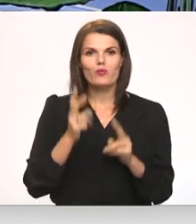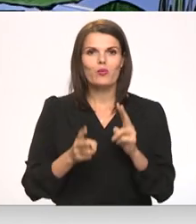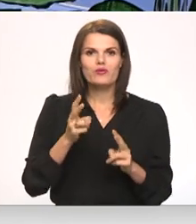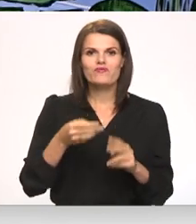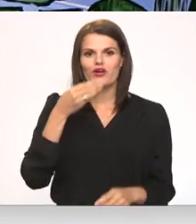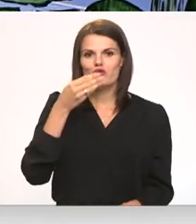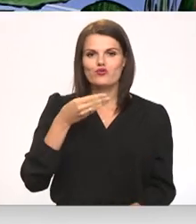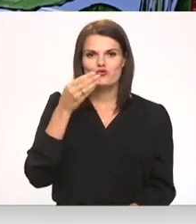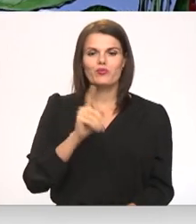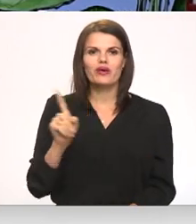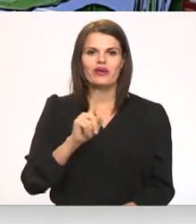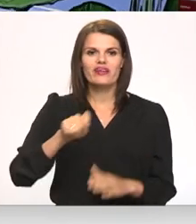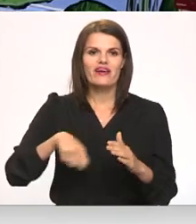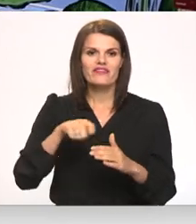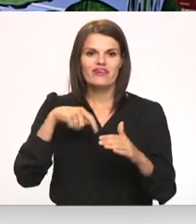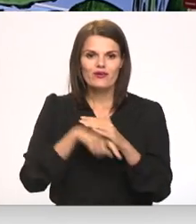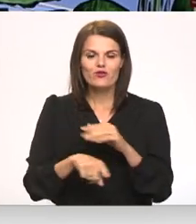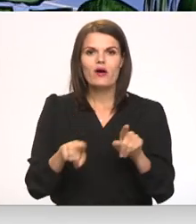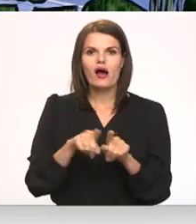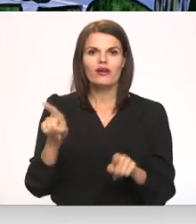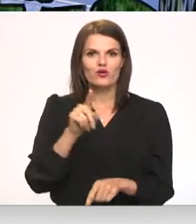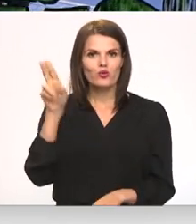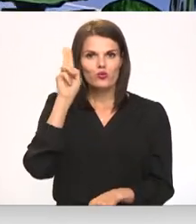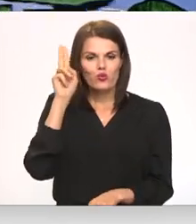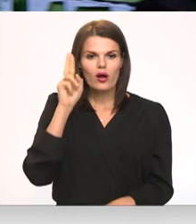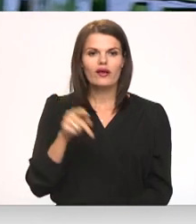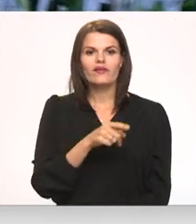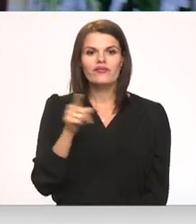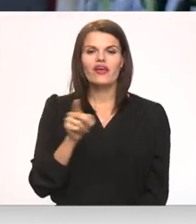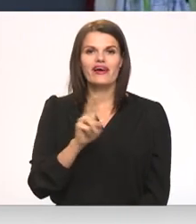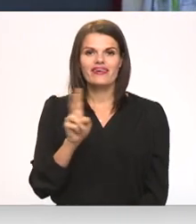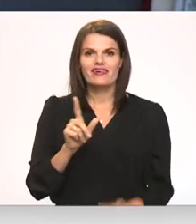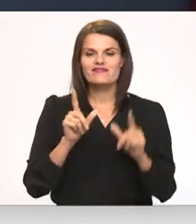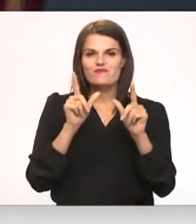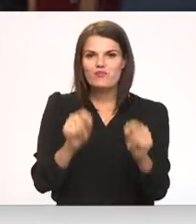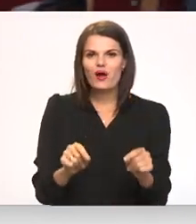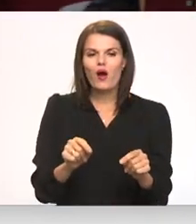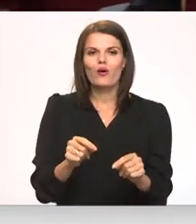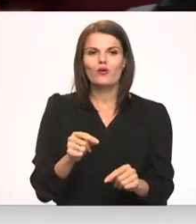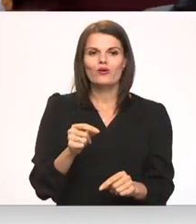zupu, jo mums te ir virtuve, un mums ir arī tolets, tā kā tie, kas brauks